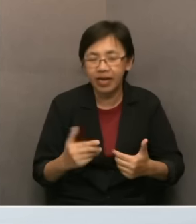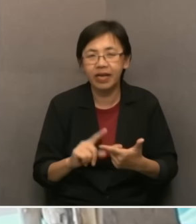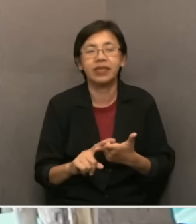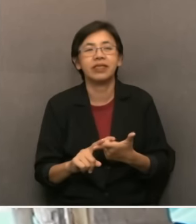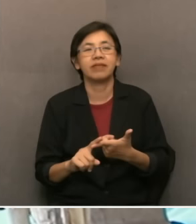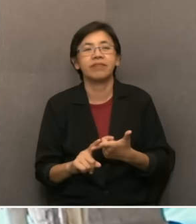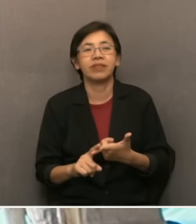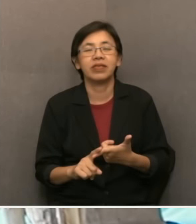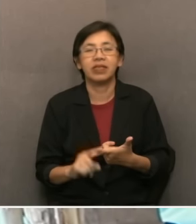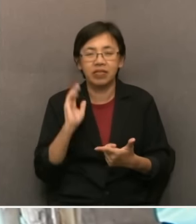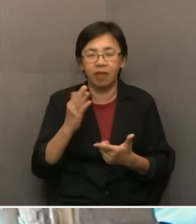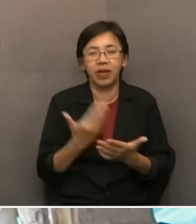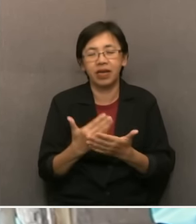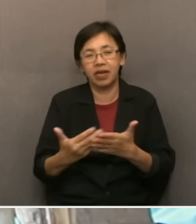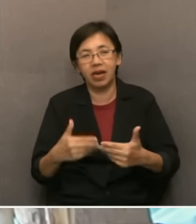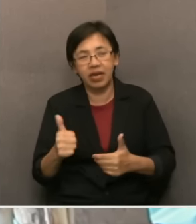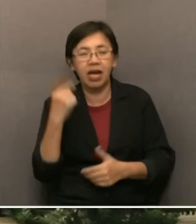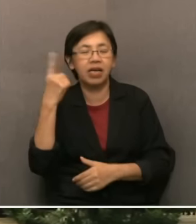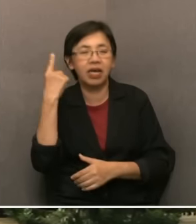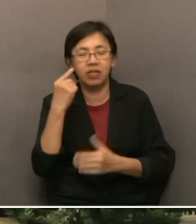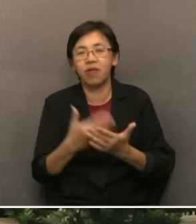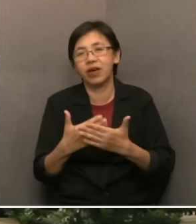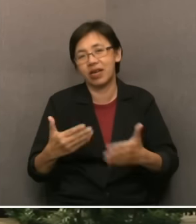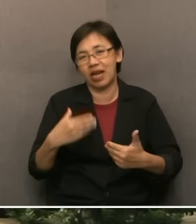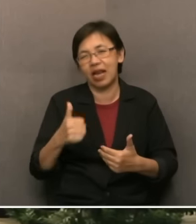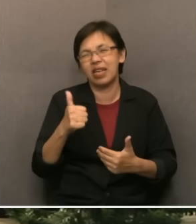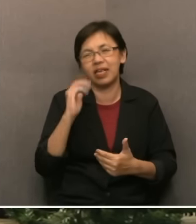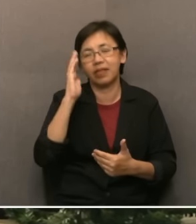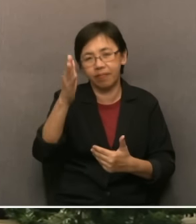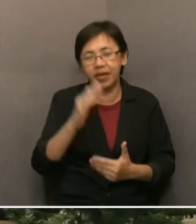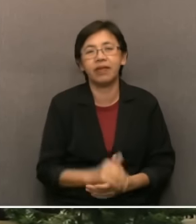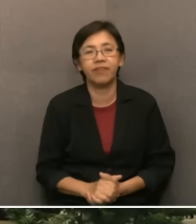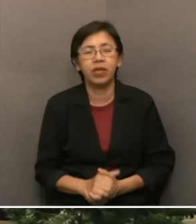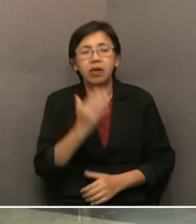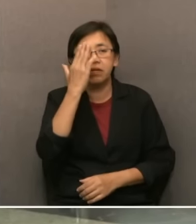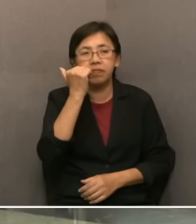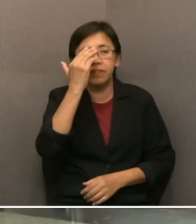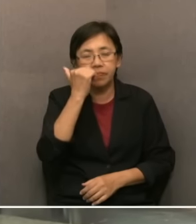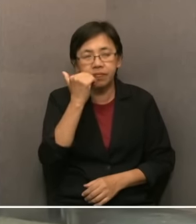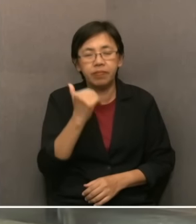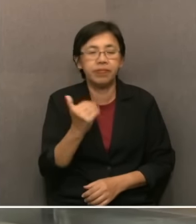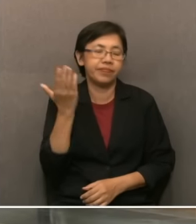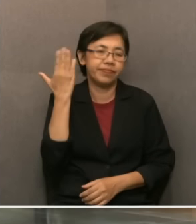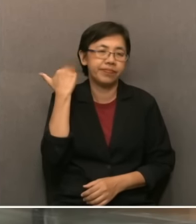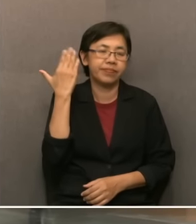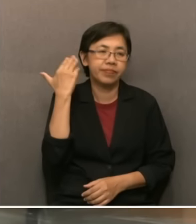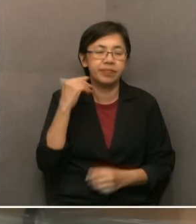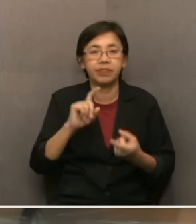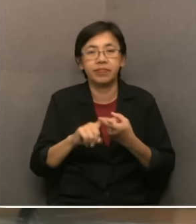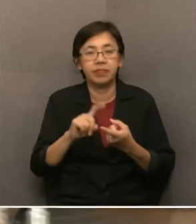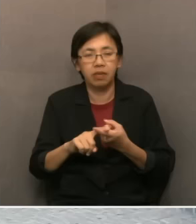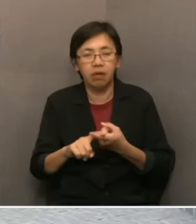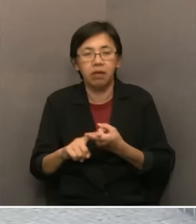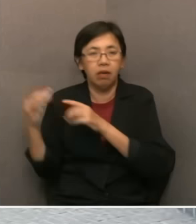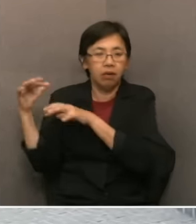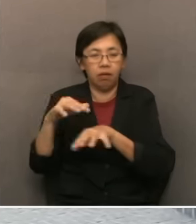ทิศทางที่ดีสำหรับเรื่องของการท่องเที่ยวในอนาคตที่อาจจะดีกว่านี้เนื่องมาจากว่าในช่วงที่ผ่านมาเนี่ยรัสเซียเข้ามาในเมือง